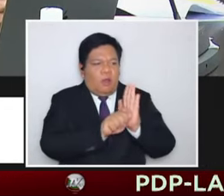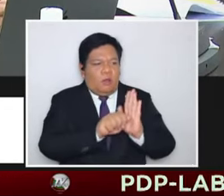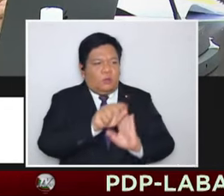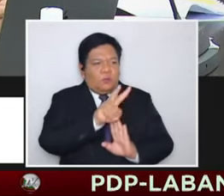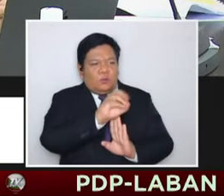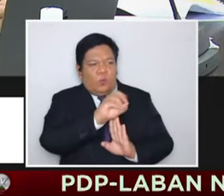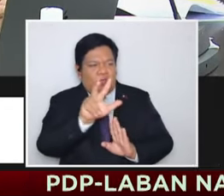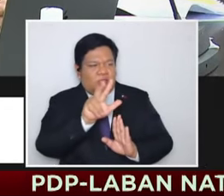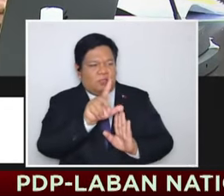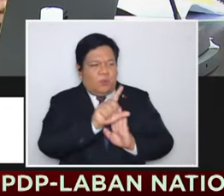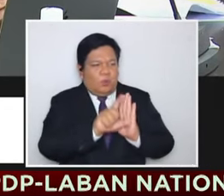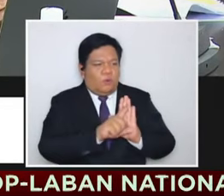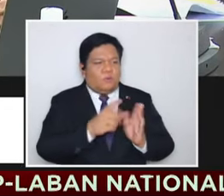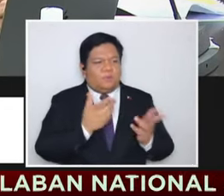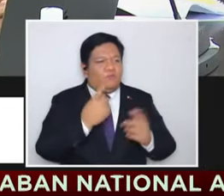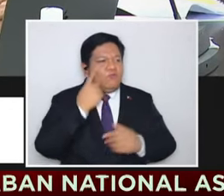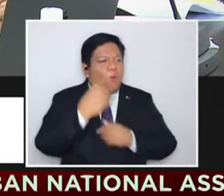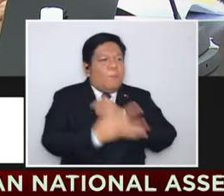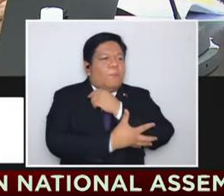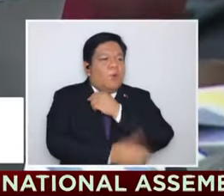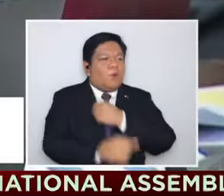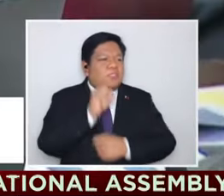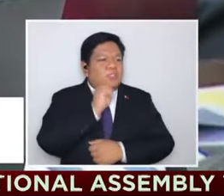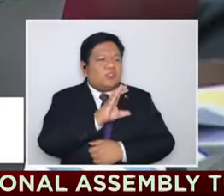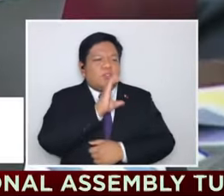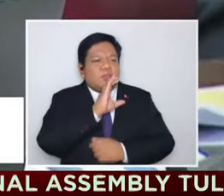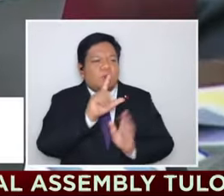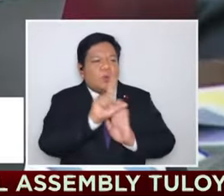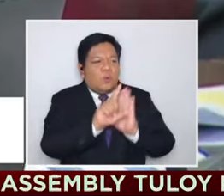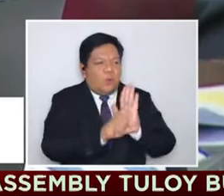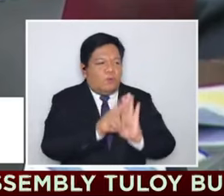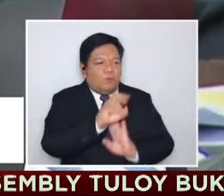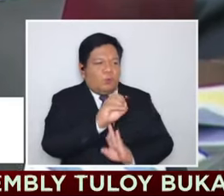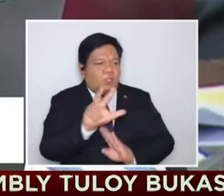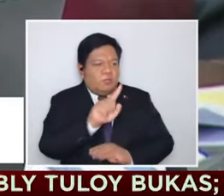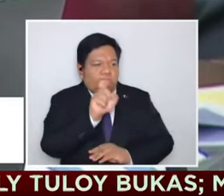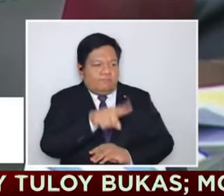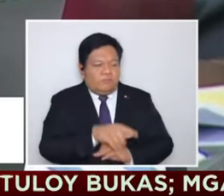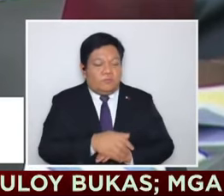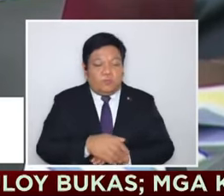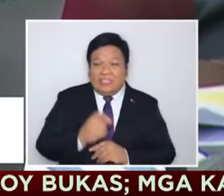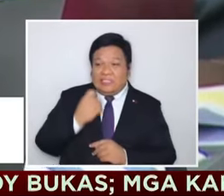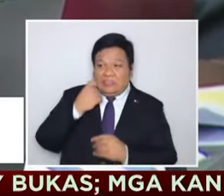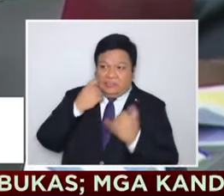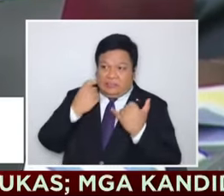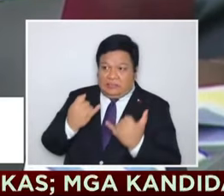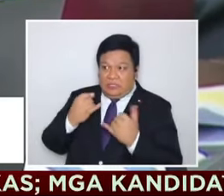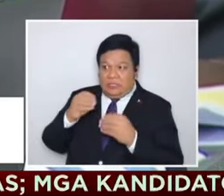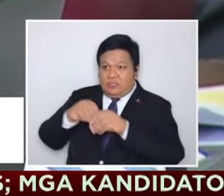2003, the Indigent Senior Citizens Act of 2003. The current threshold po prevailing sa Region 8,